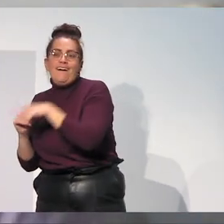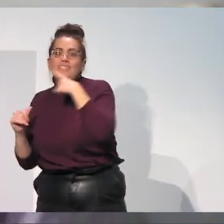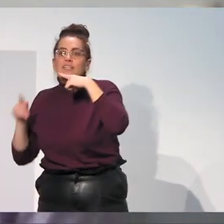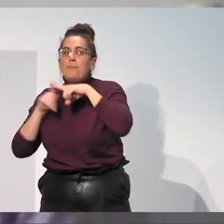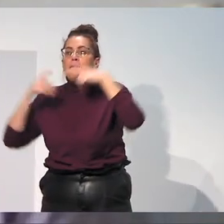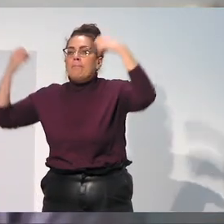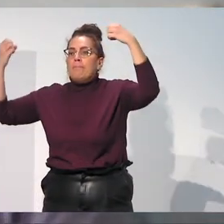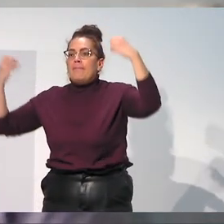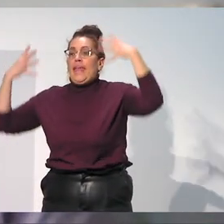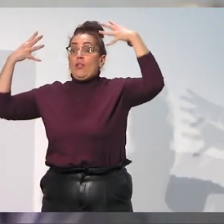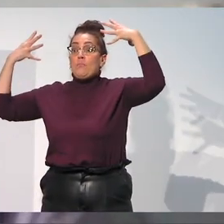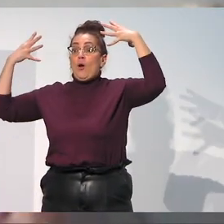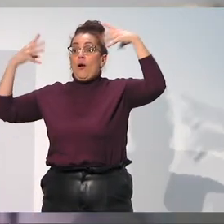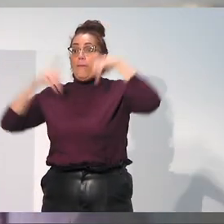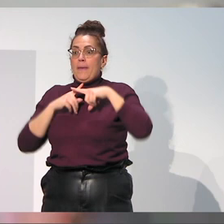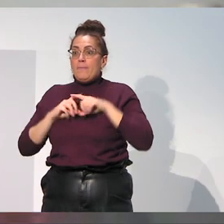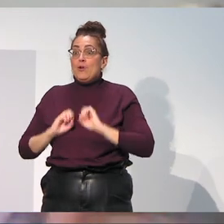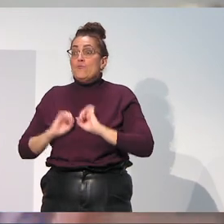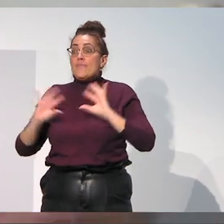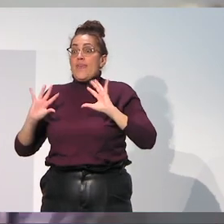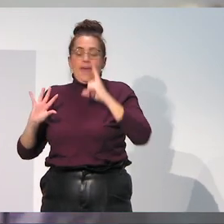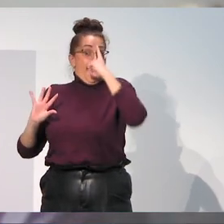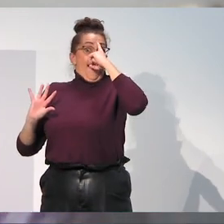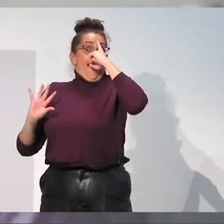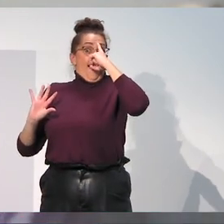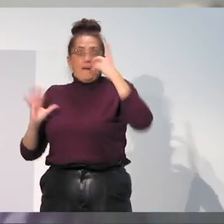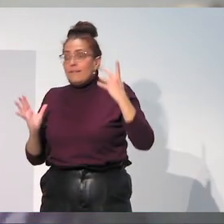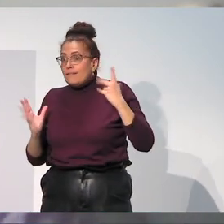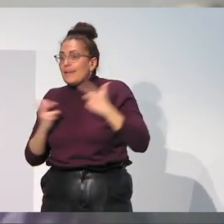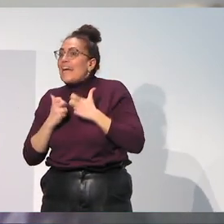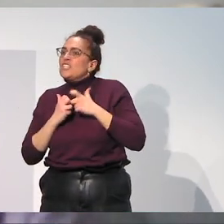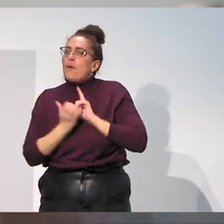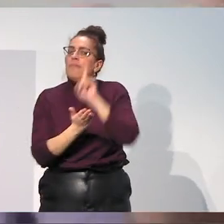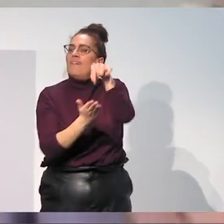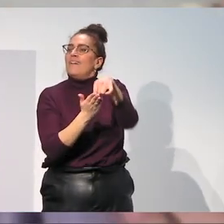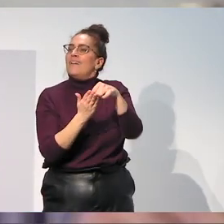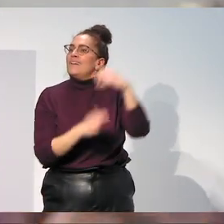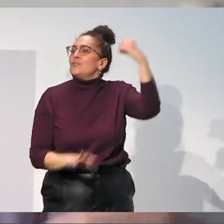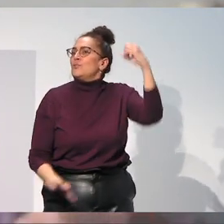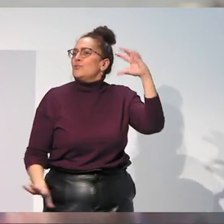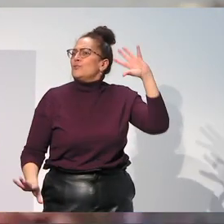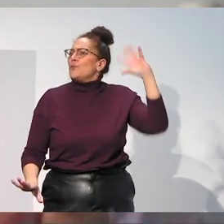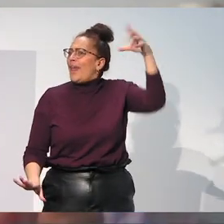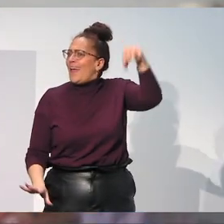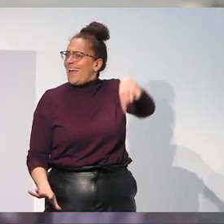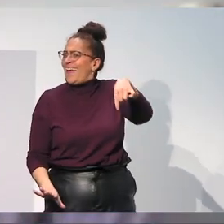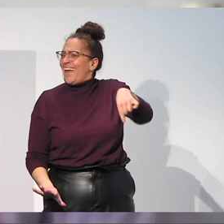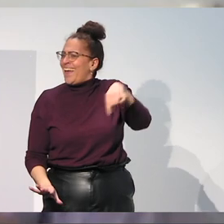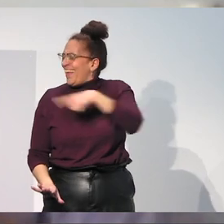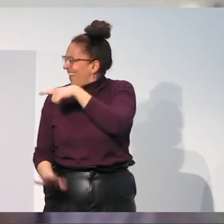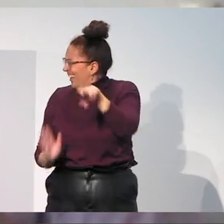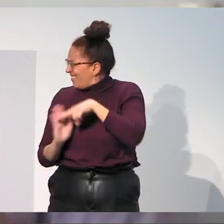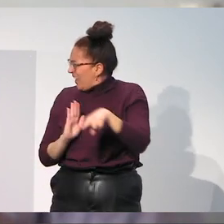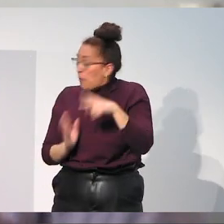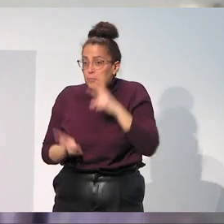fait. Oui, exactement. Et d'un autre côté, avec la cité du soleil dont tu parles, qui d'ailleurs, il y a également, dis-moi